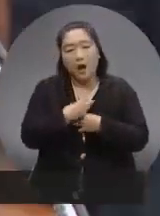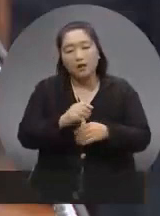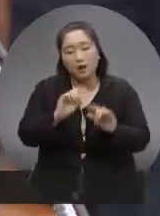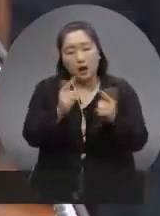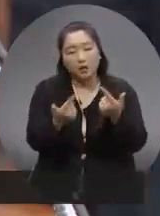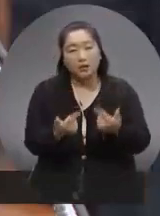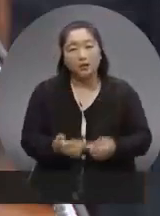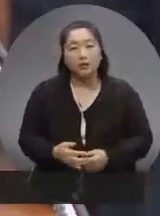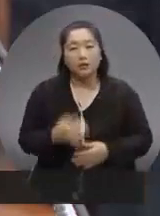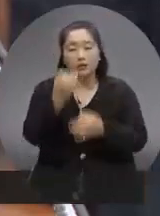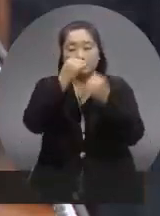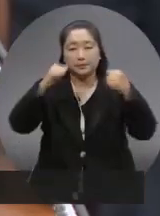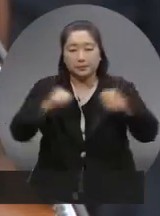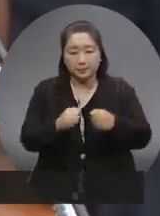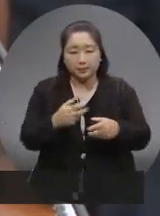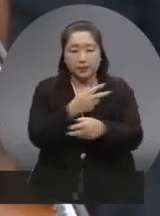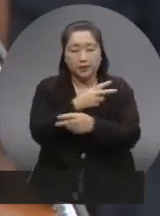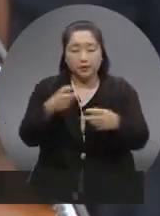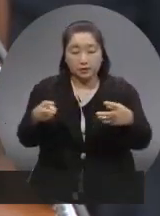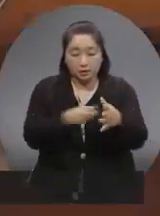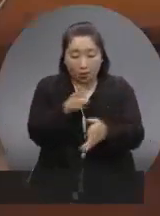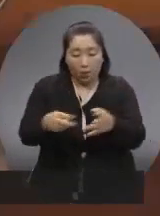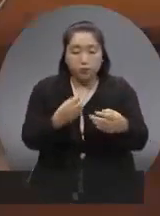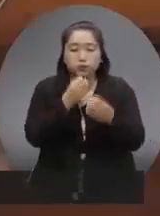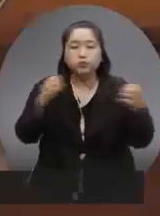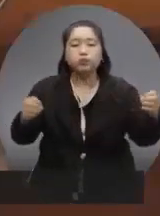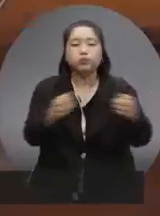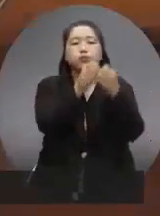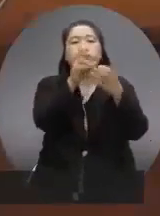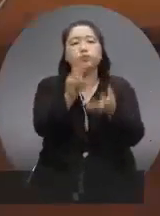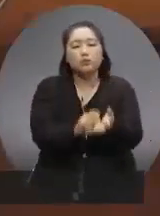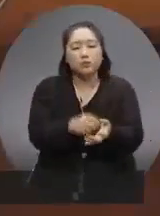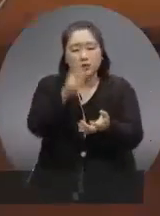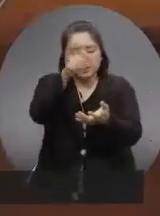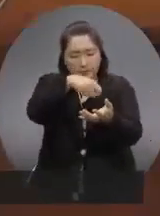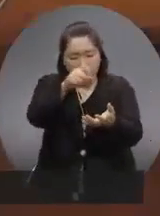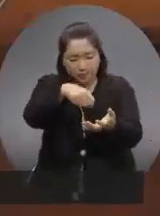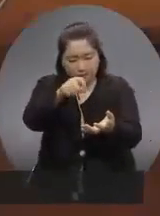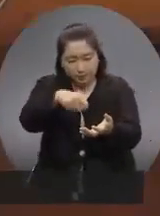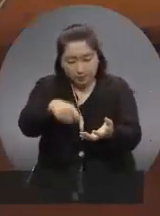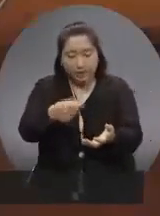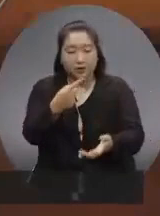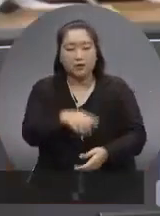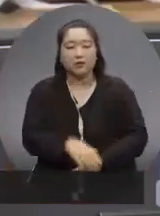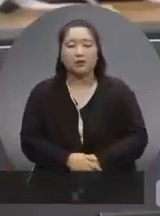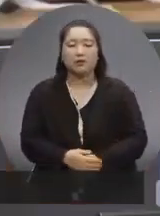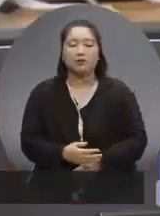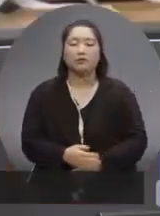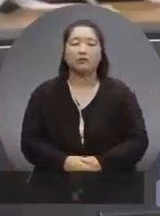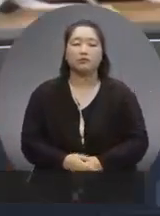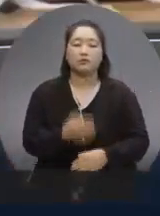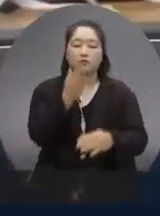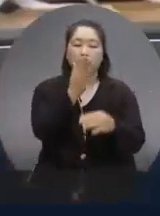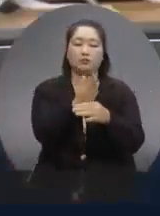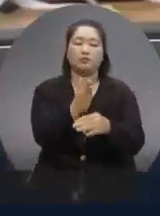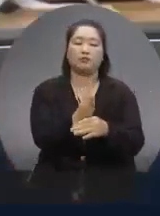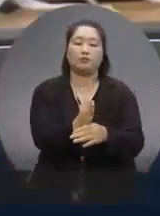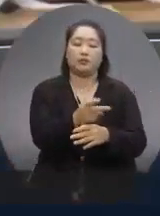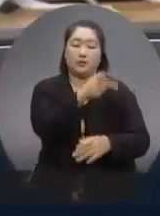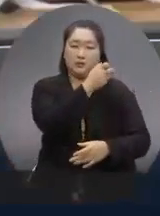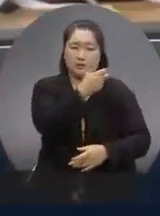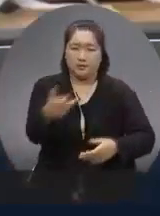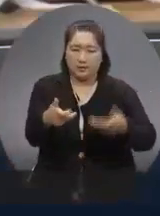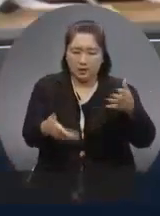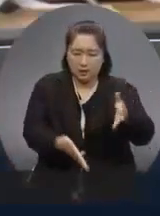데다 충청권 광역철도와의 중복 문제를 조목조목 따졌지만 중북권 이 메가시티